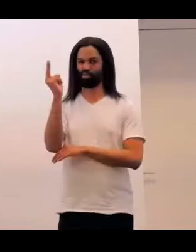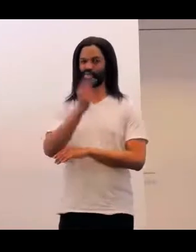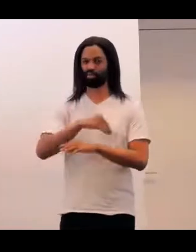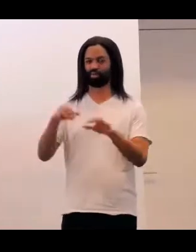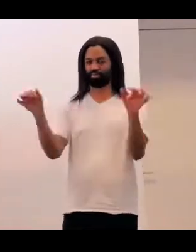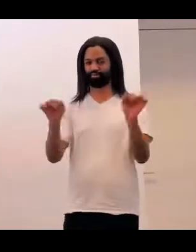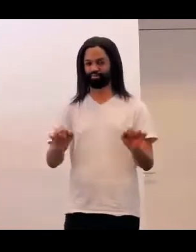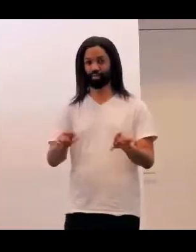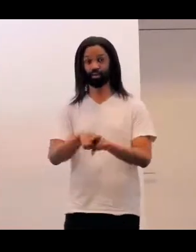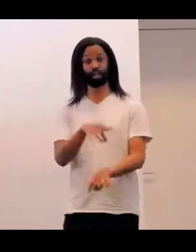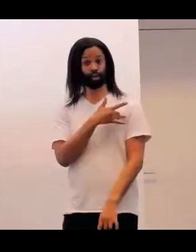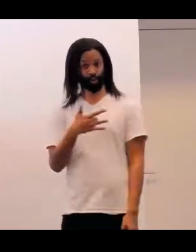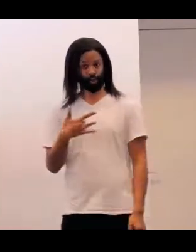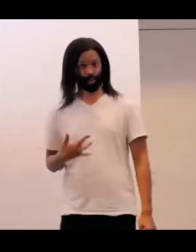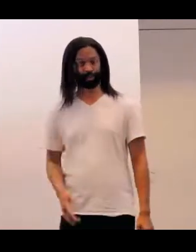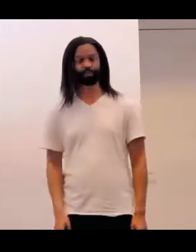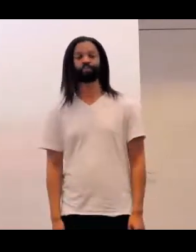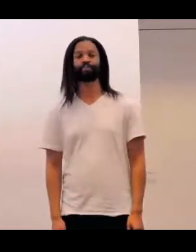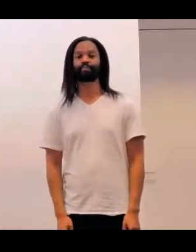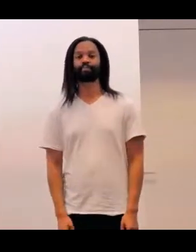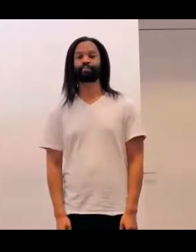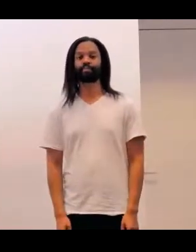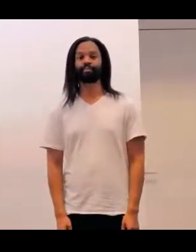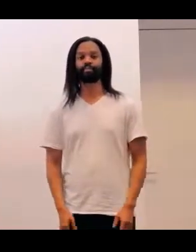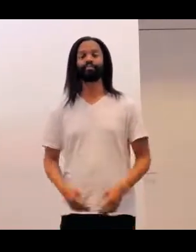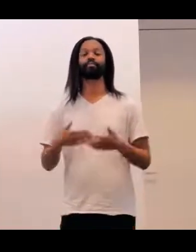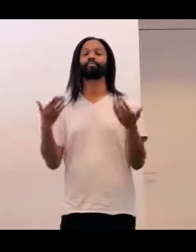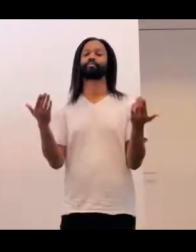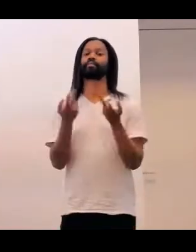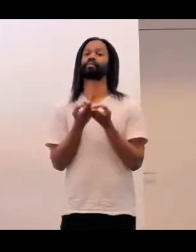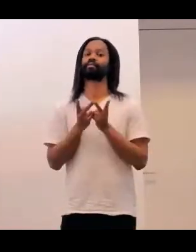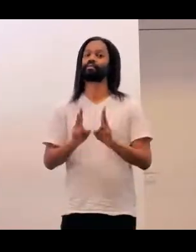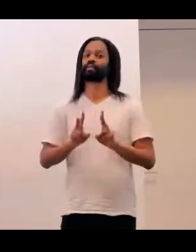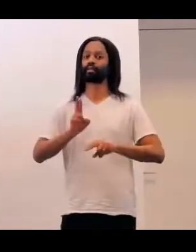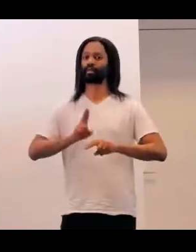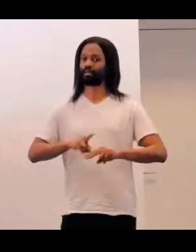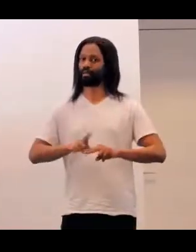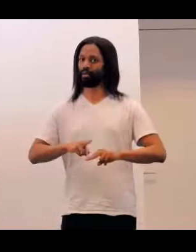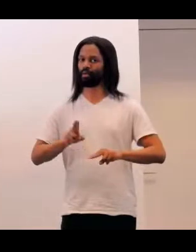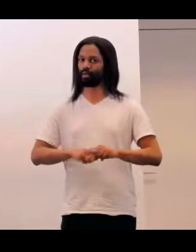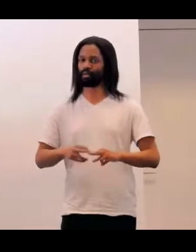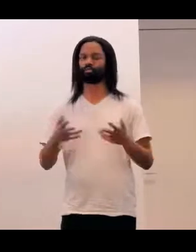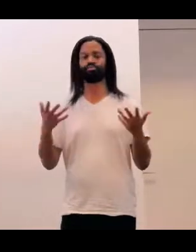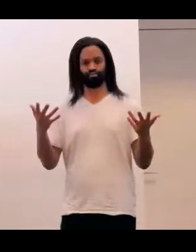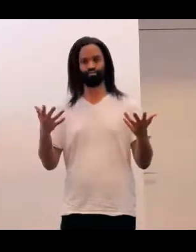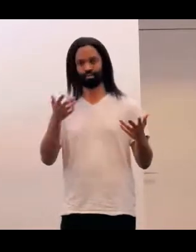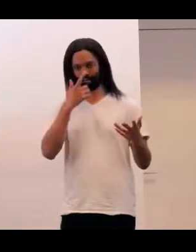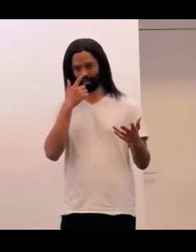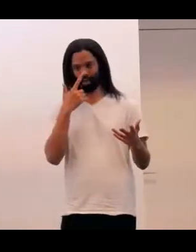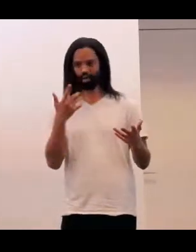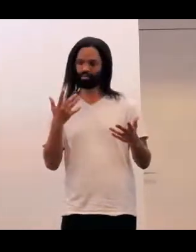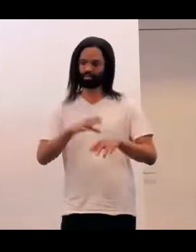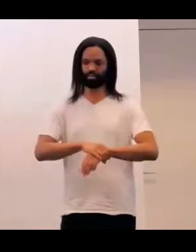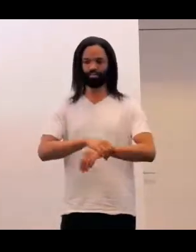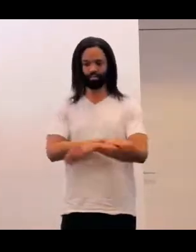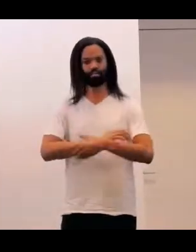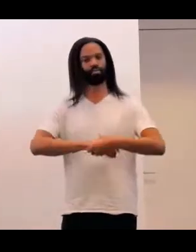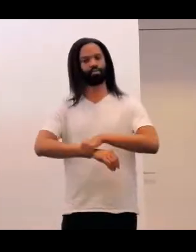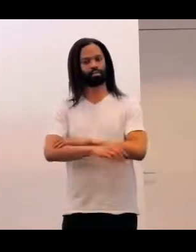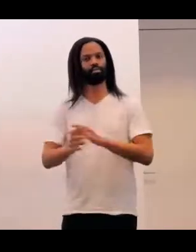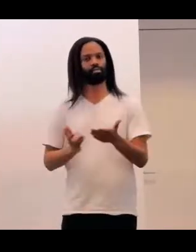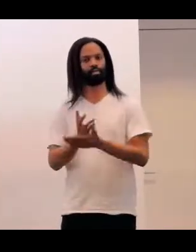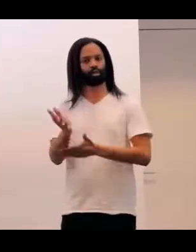Par cette association, la ville de Nancy souhaite reconnaître et prendre part à ce projet, des